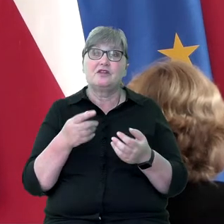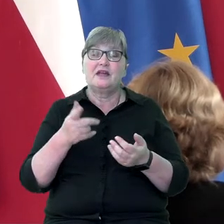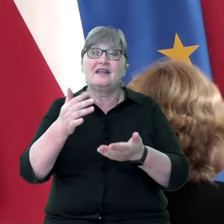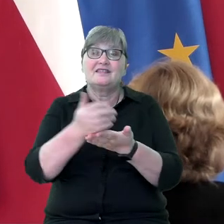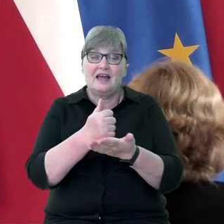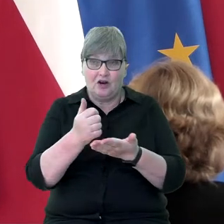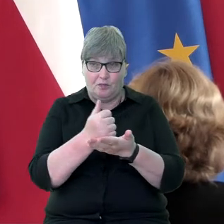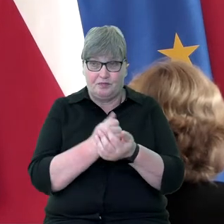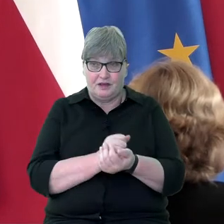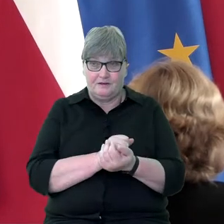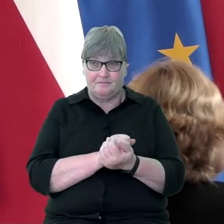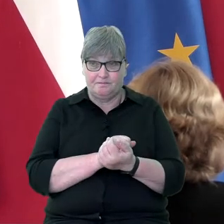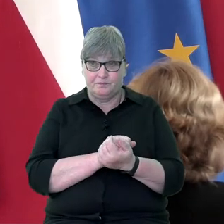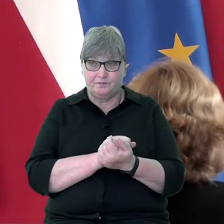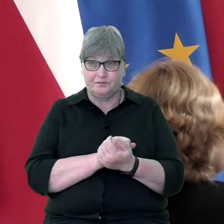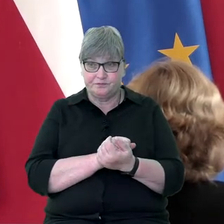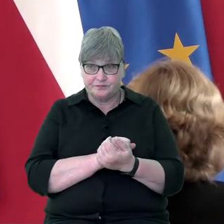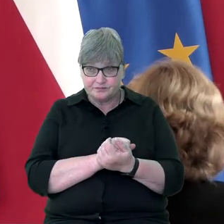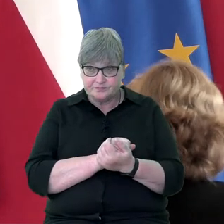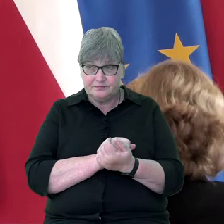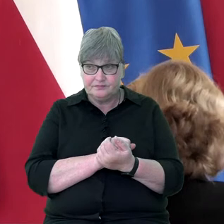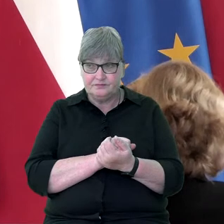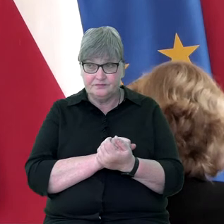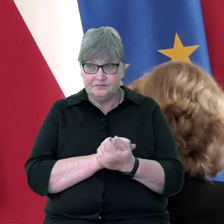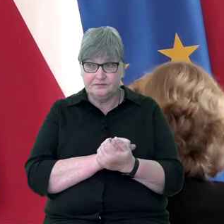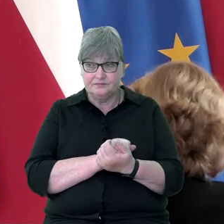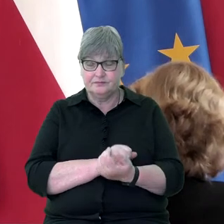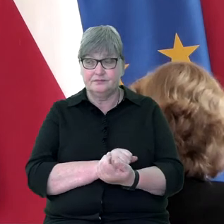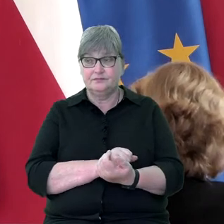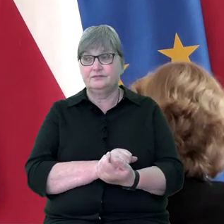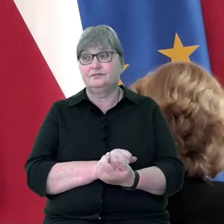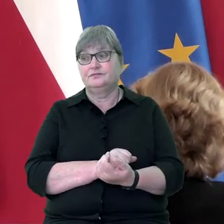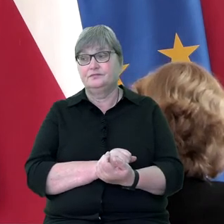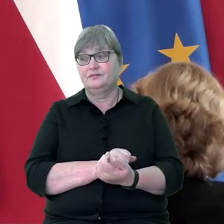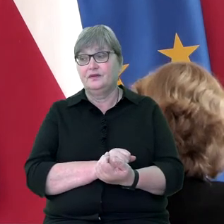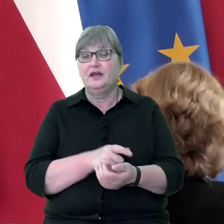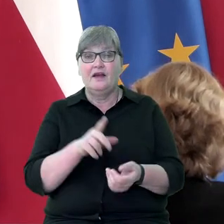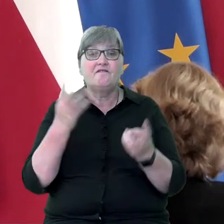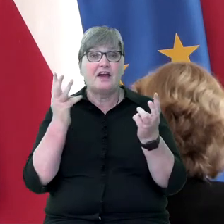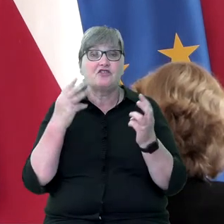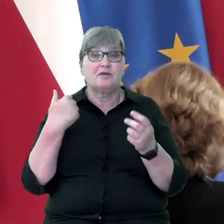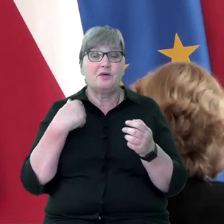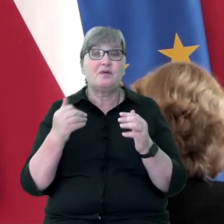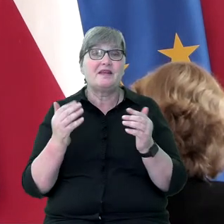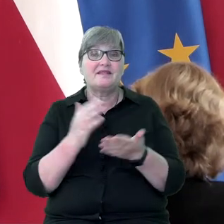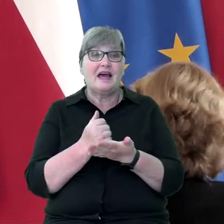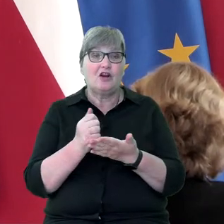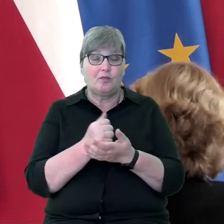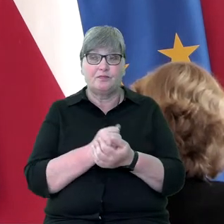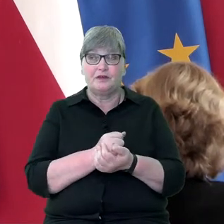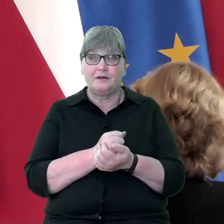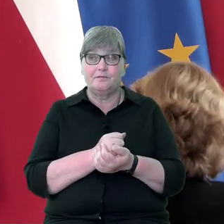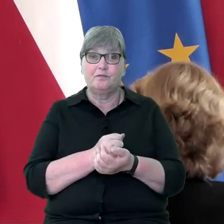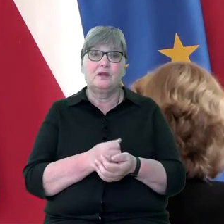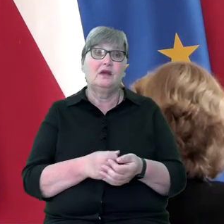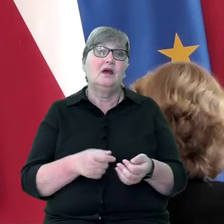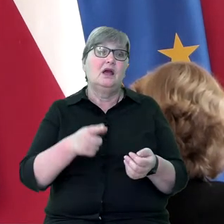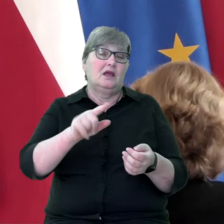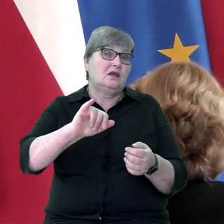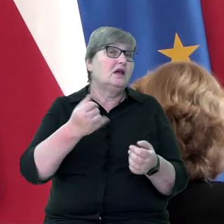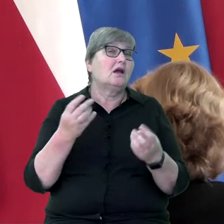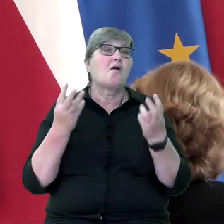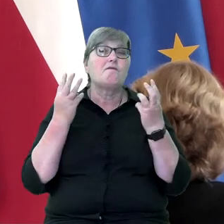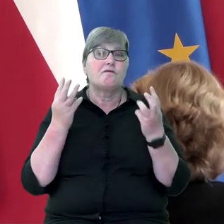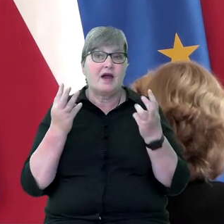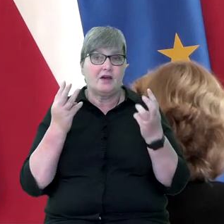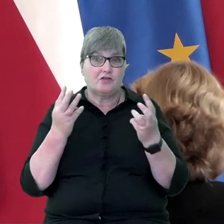państwowi zaliczani byli do jednego z 9 stopni. Dla podkreślenia wagi aktu mianowania urzędnik